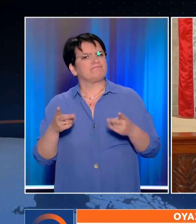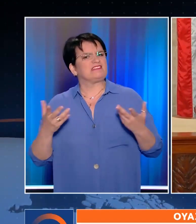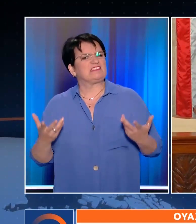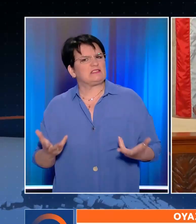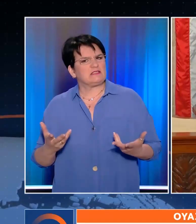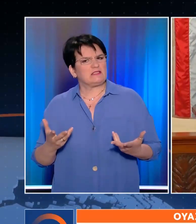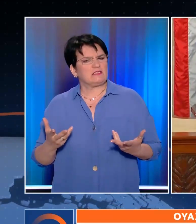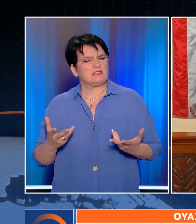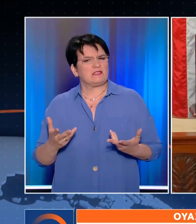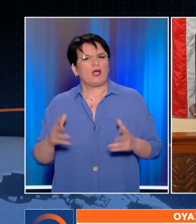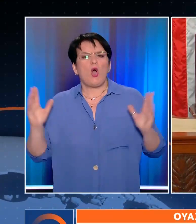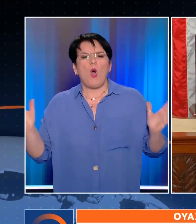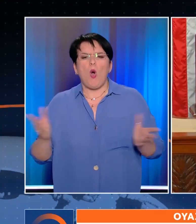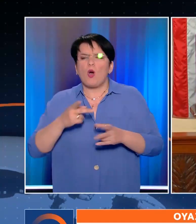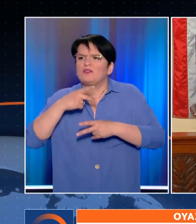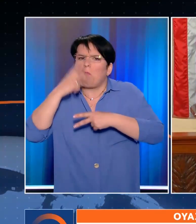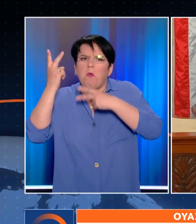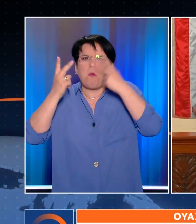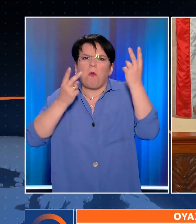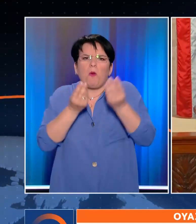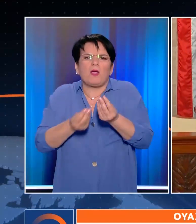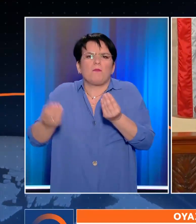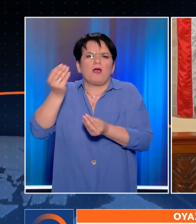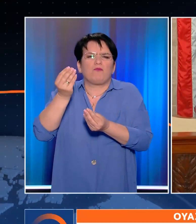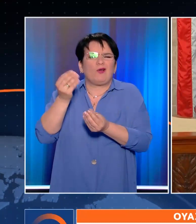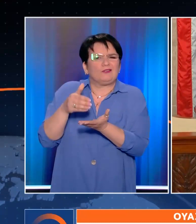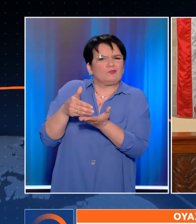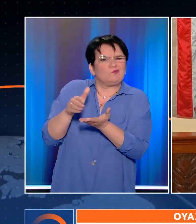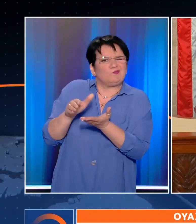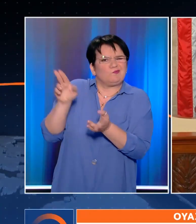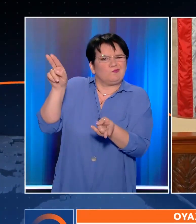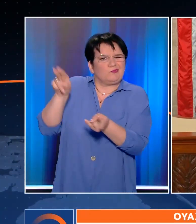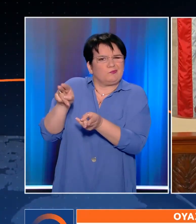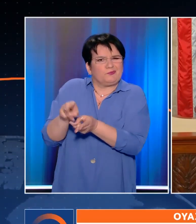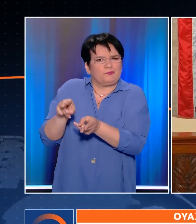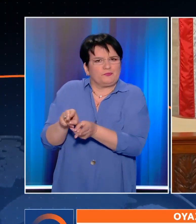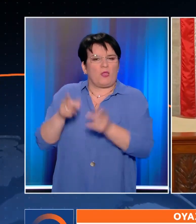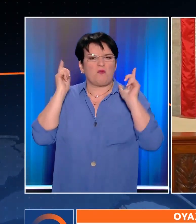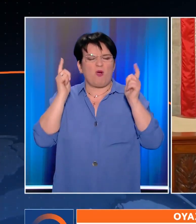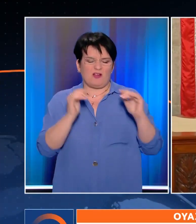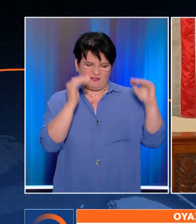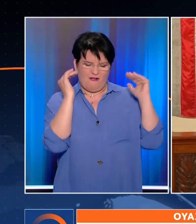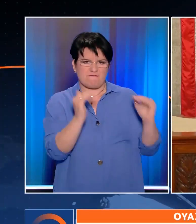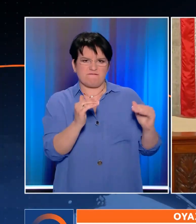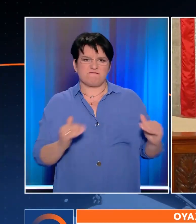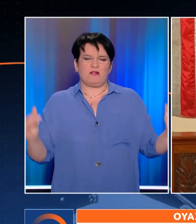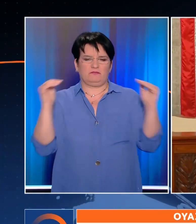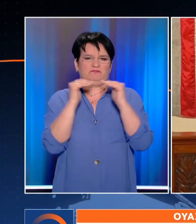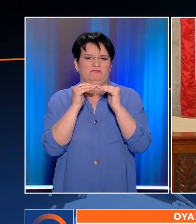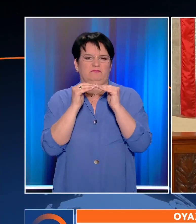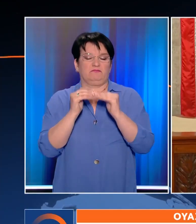να αποφεύγονται οι όποιες υπερβολές, οι όποιες τυχόν υπερβολές της δημοκρατίας. Η αξία